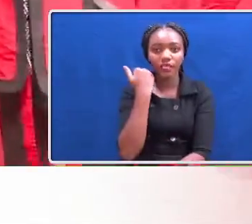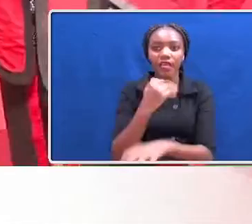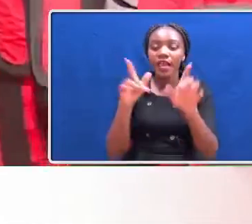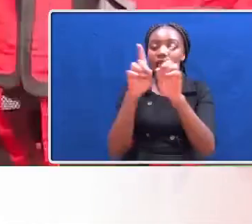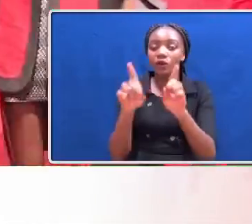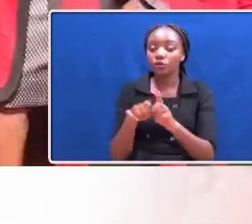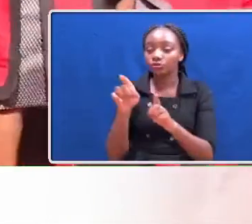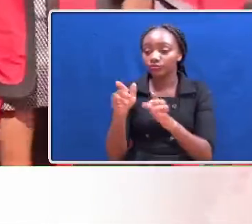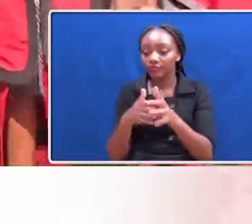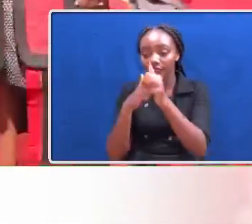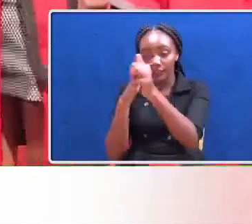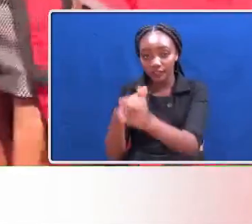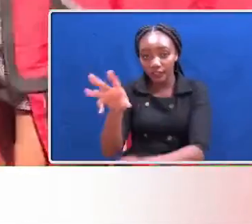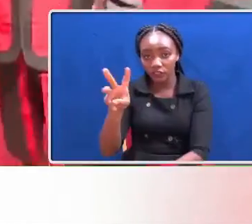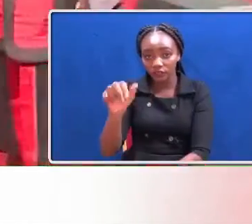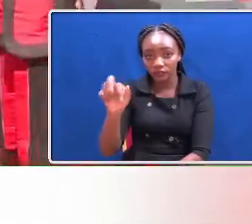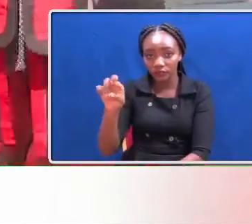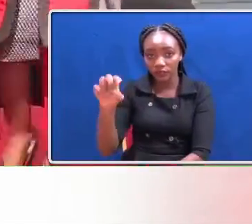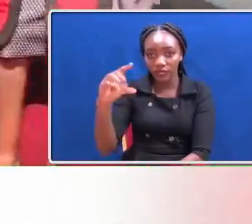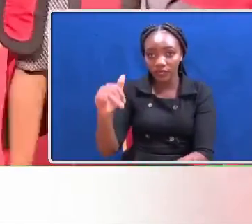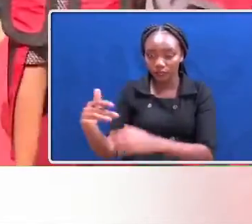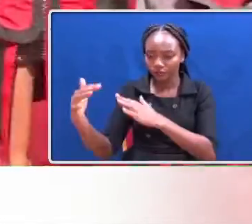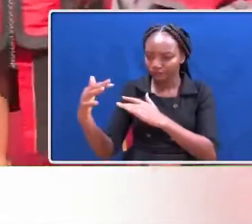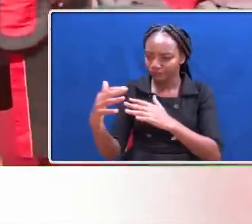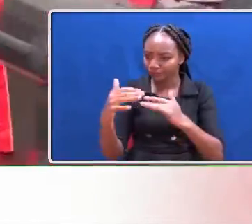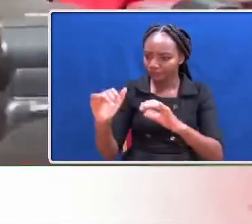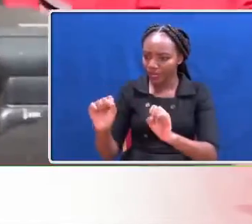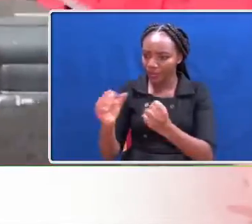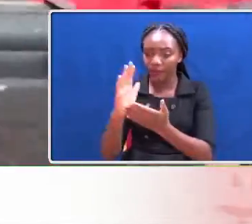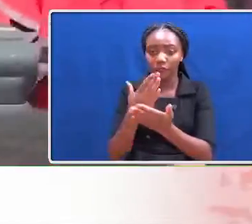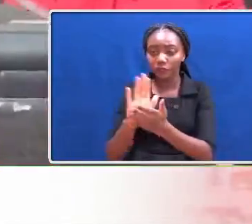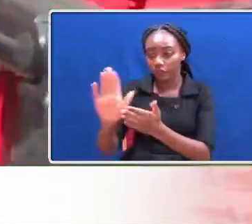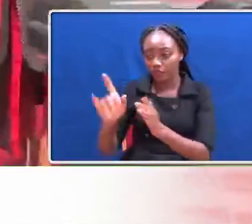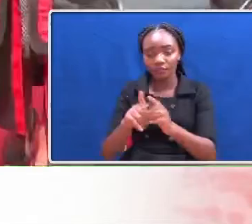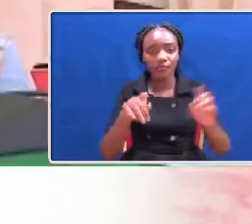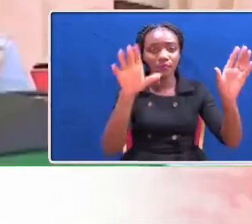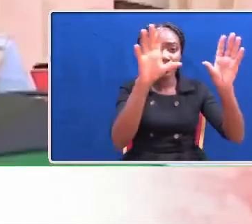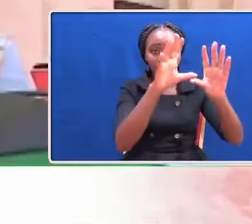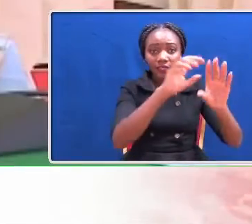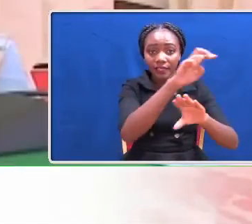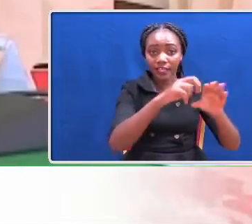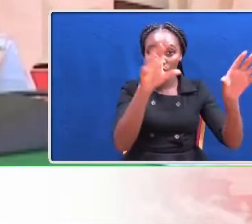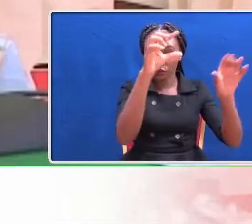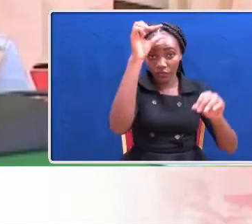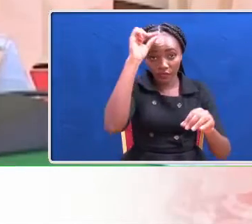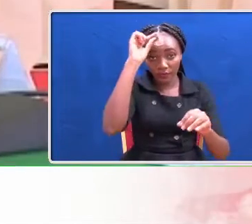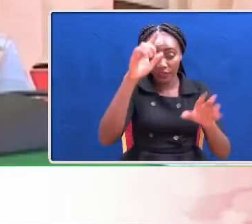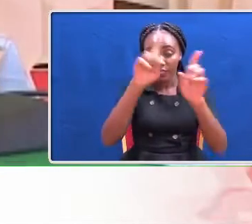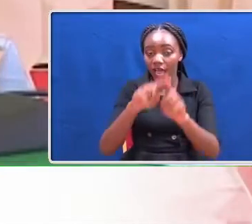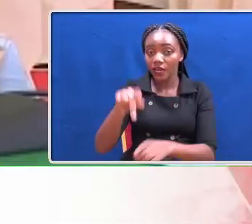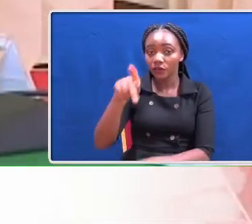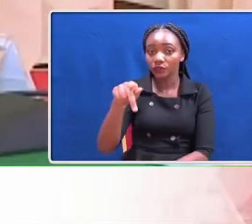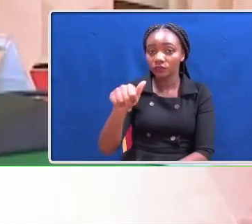Katika uongozi wa Maraga kulionekana mvutano baina ya serikali kuu na idara ya mahakama, hapo Profesa